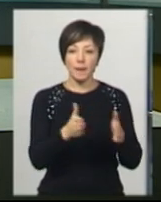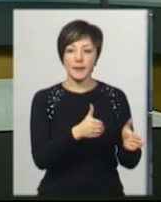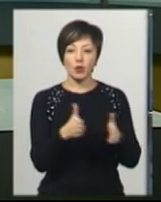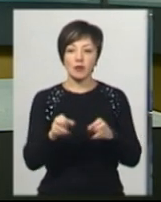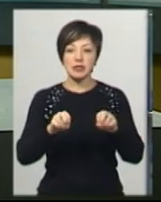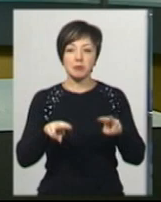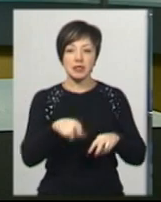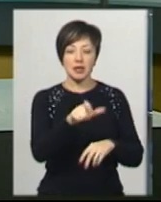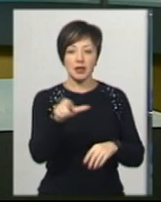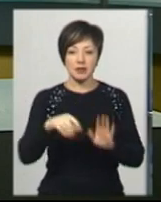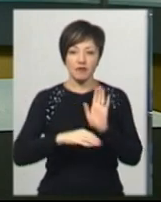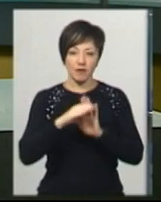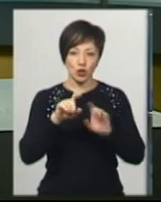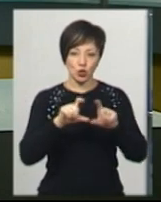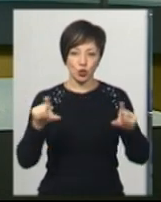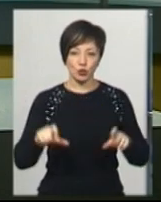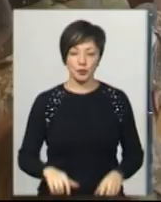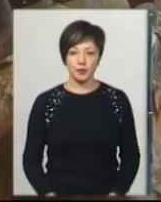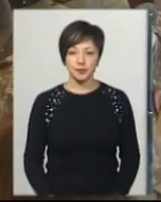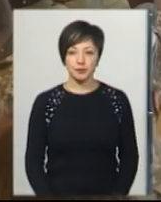підготовки спеціалістів вишу.